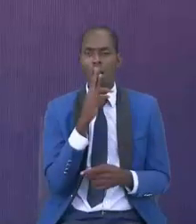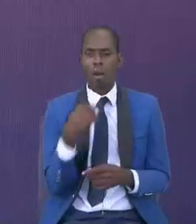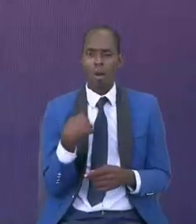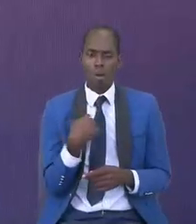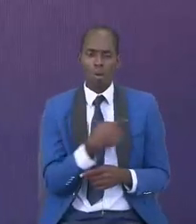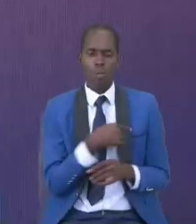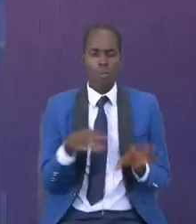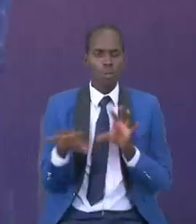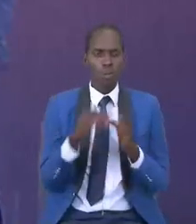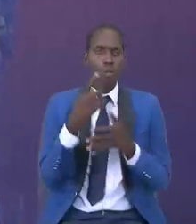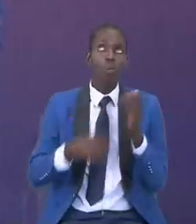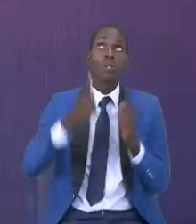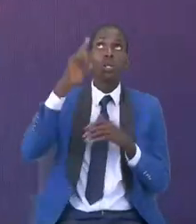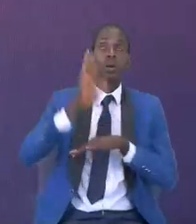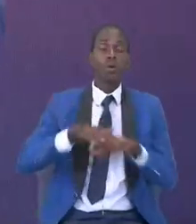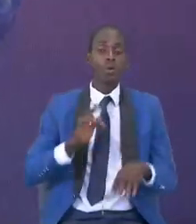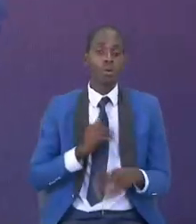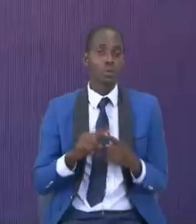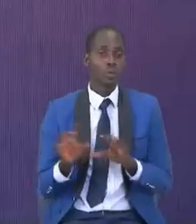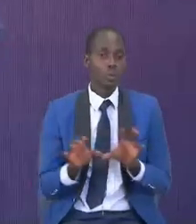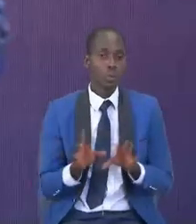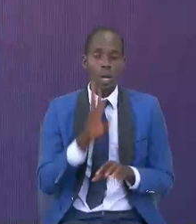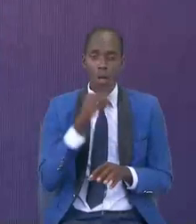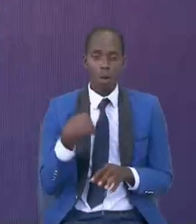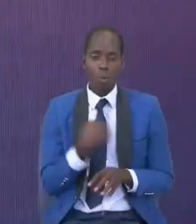Est-ce que nous faisons ce qu'il nous appelle à faire?